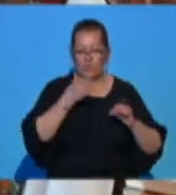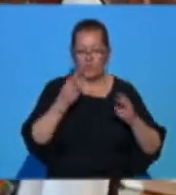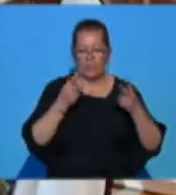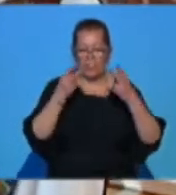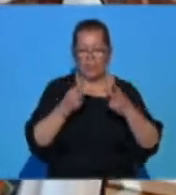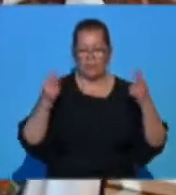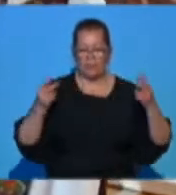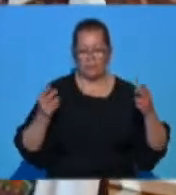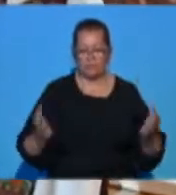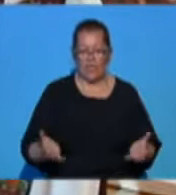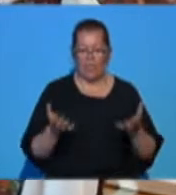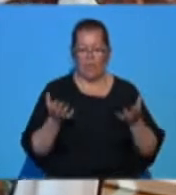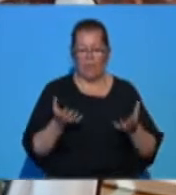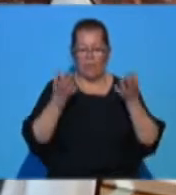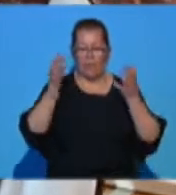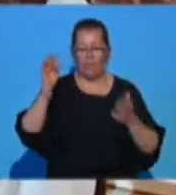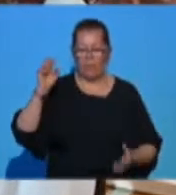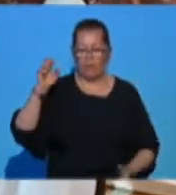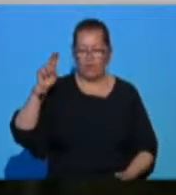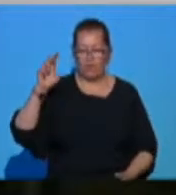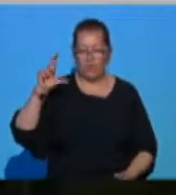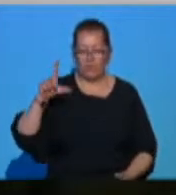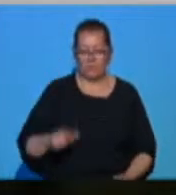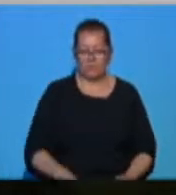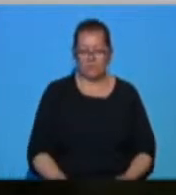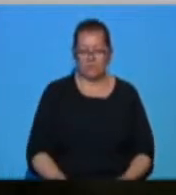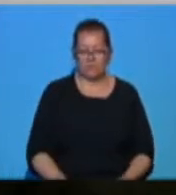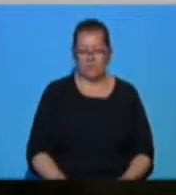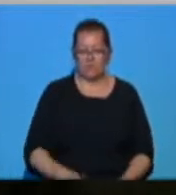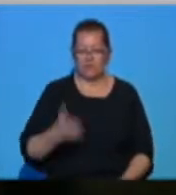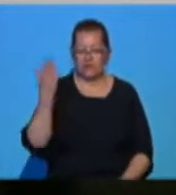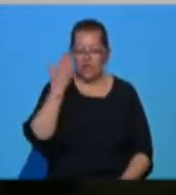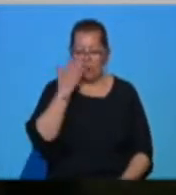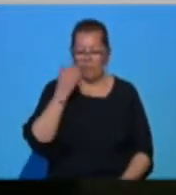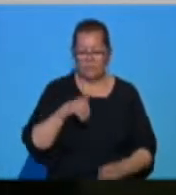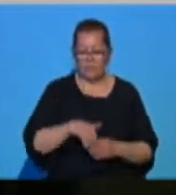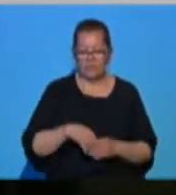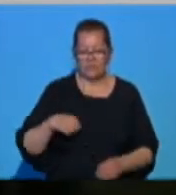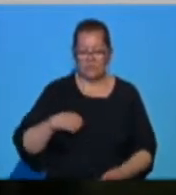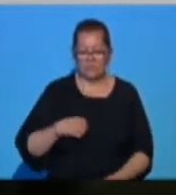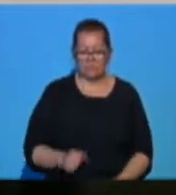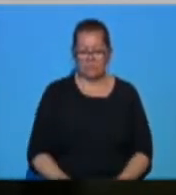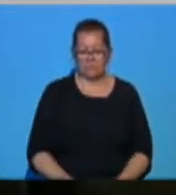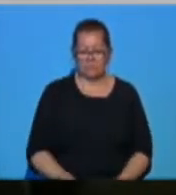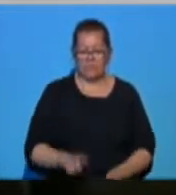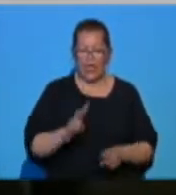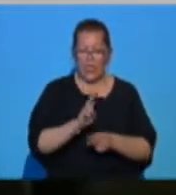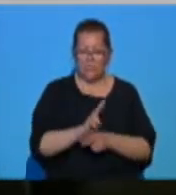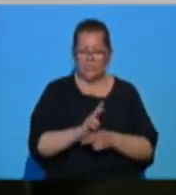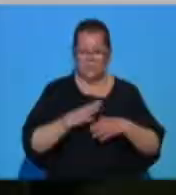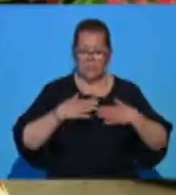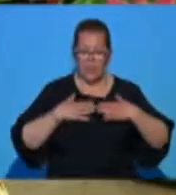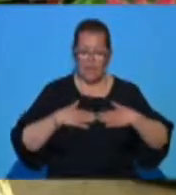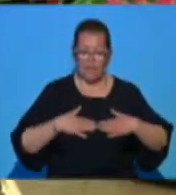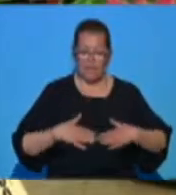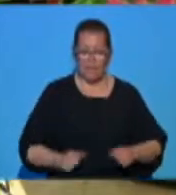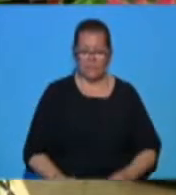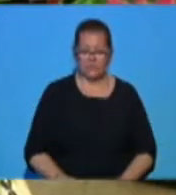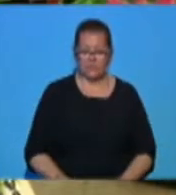important să promoveze folclorul și să dea mai departe ceea ce ei au învățat la rândul lor. Sunt receptivi, în primul rând le place muzica